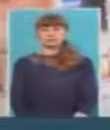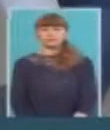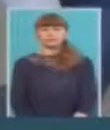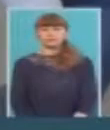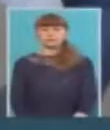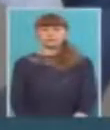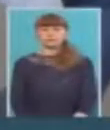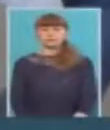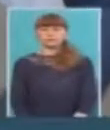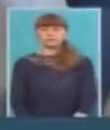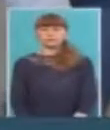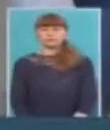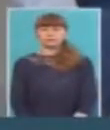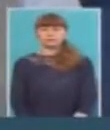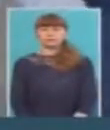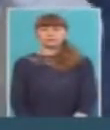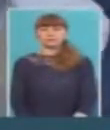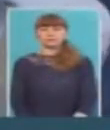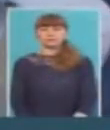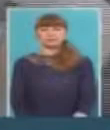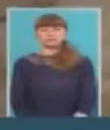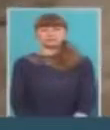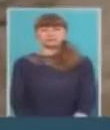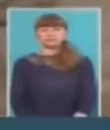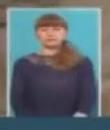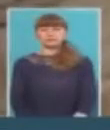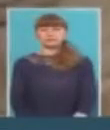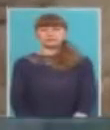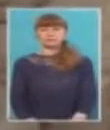қоспақ. Бауыржан Қасымхан, Қабылхат Сейдахмет, Руслан Жабаев, Қостанай телеарнасы.